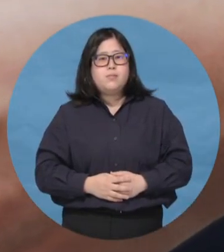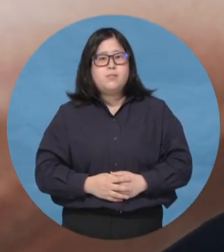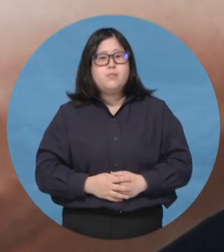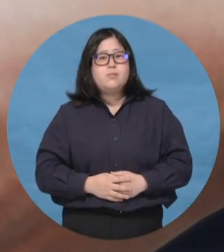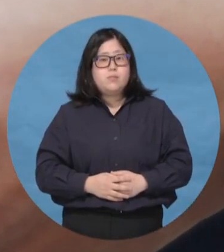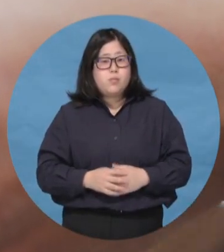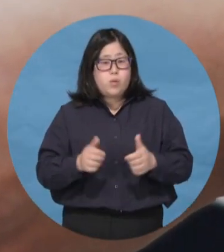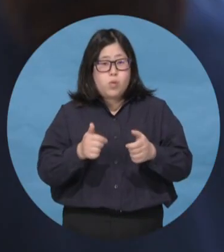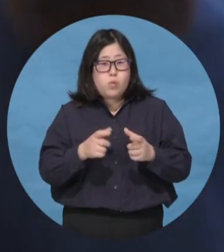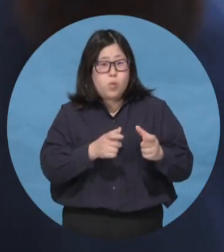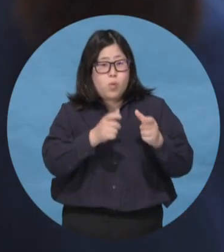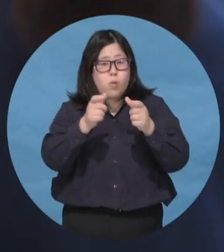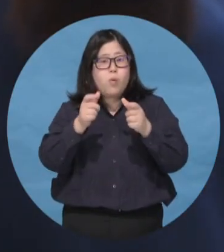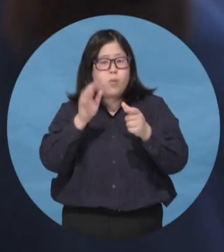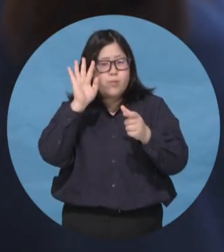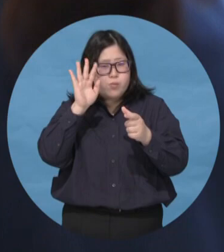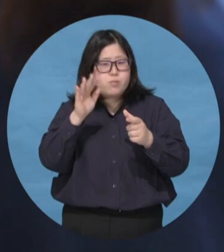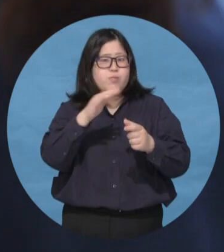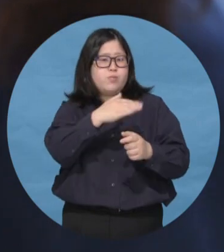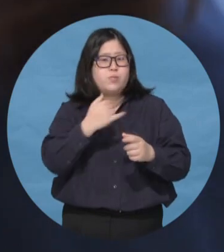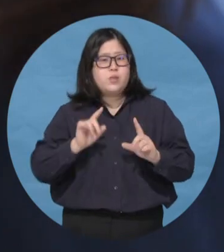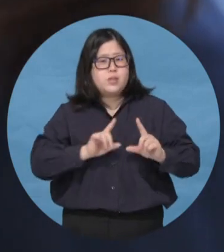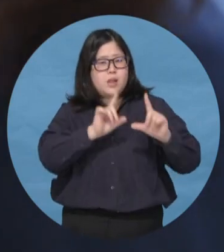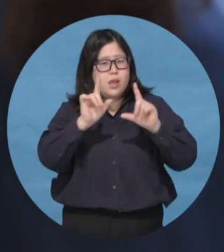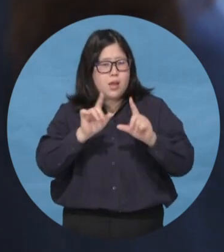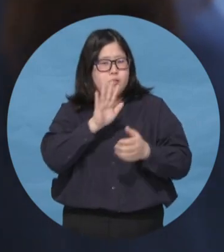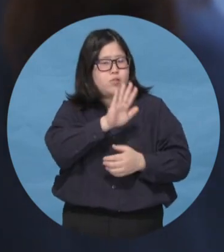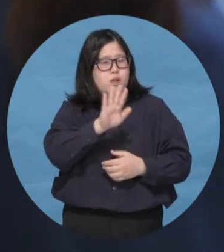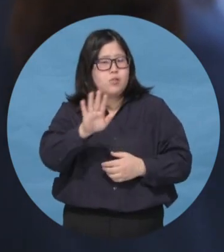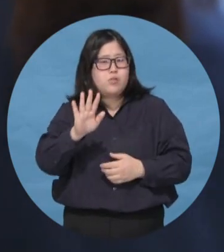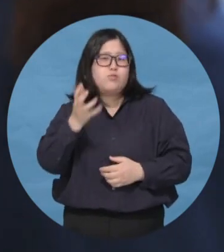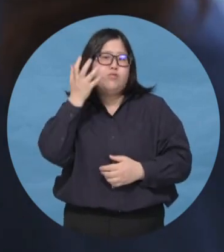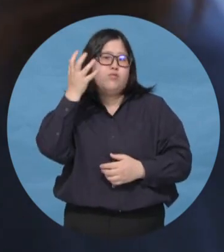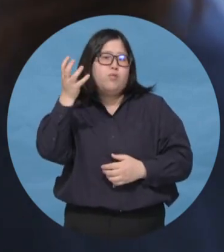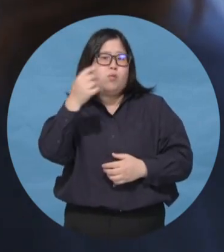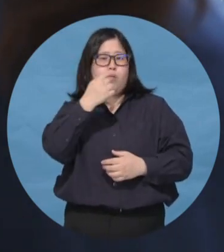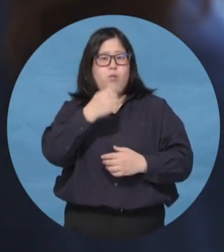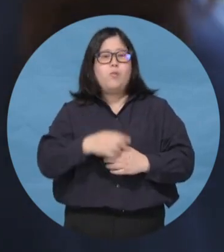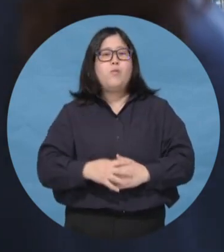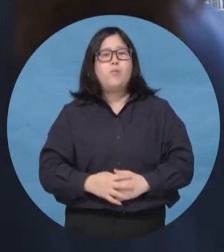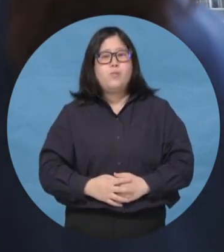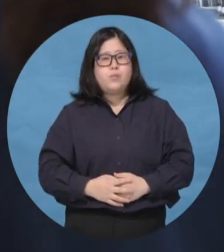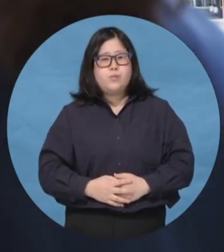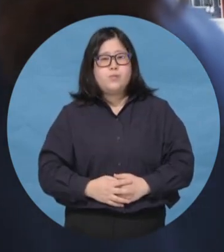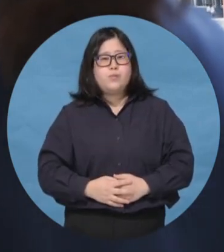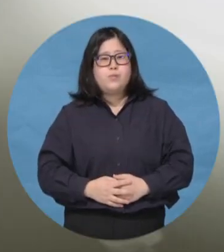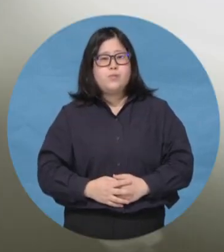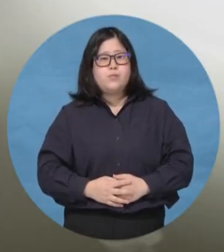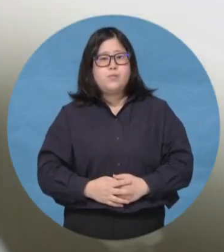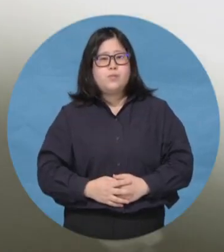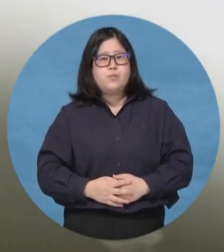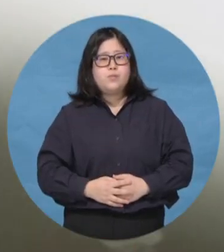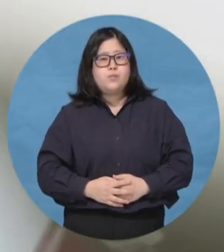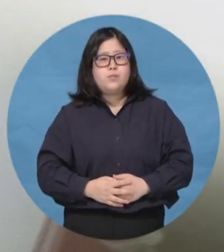ドローンが私たちの生活にもっと身近になる日は目の前だ。